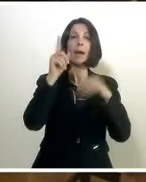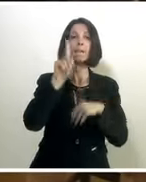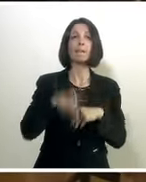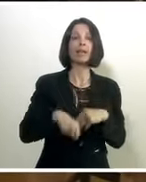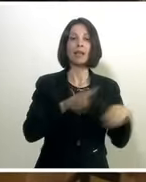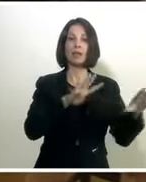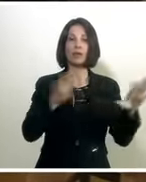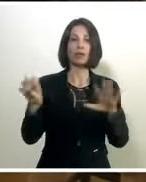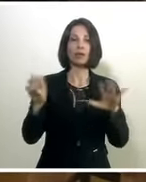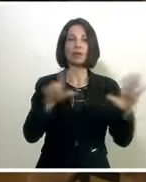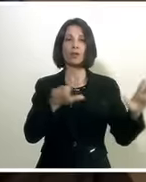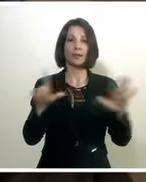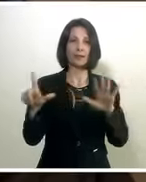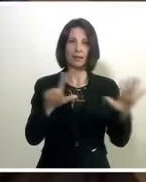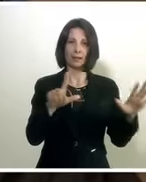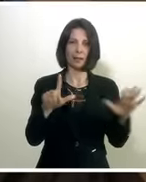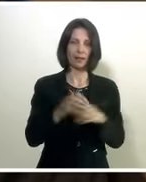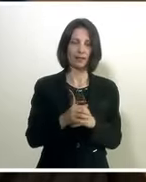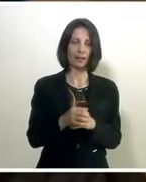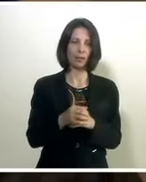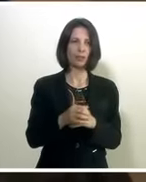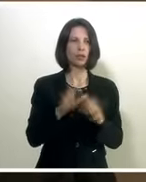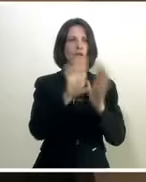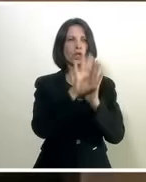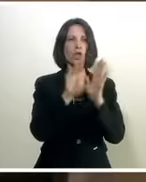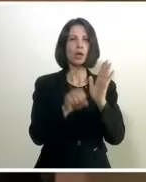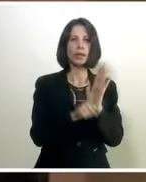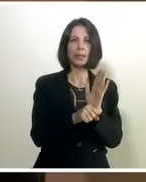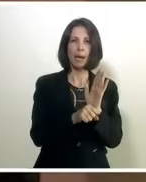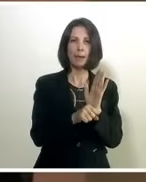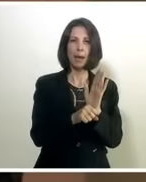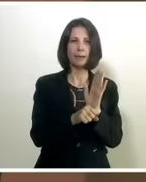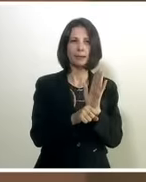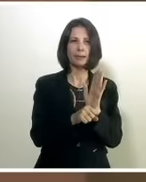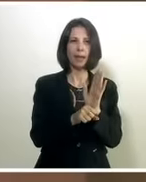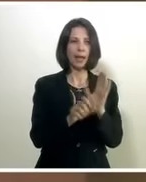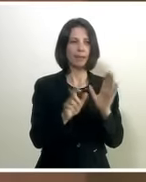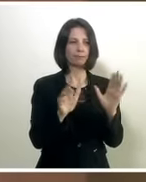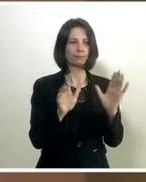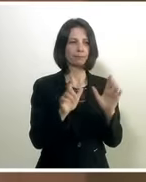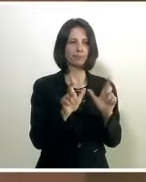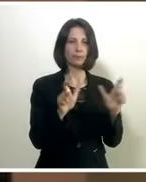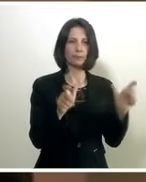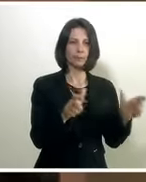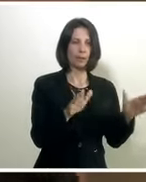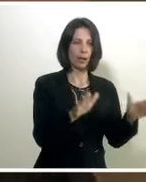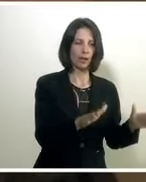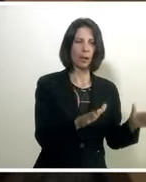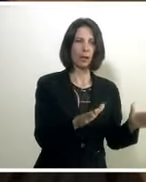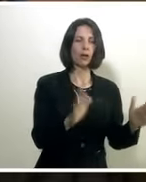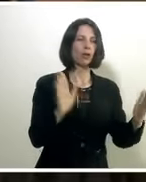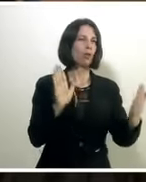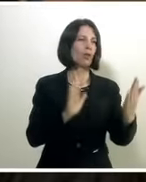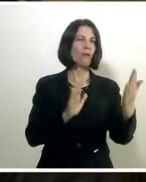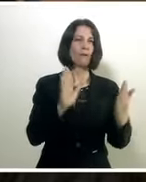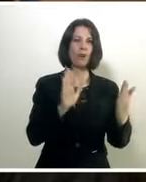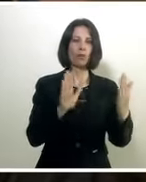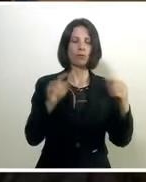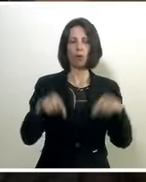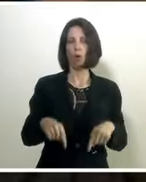che pertanto va contestualizzata storicamente non può interpretarsi retrospettivamente con le categorie del